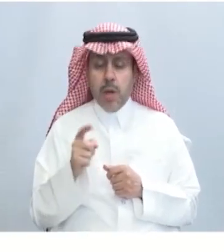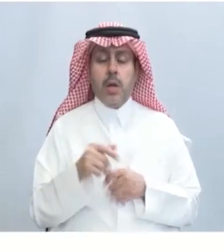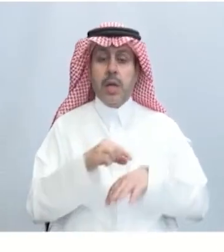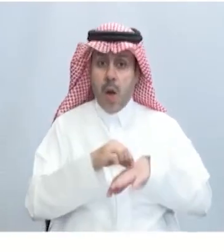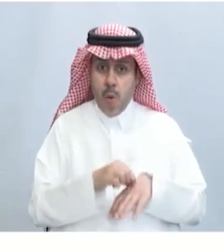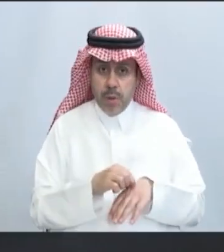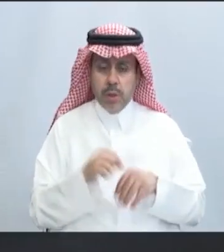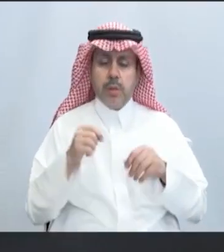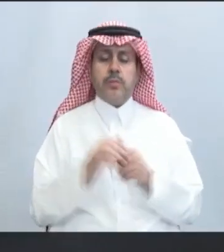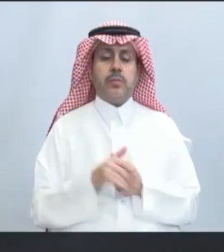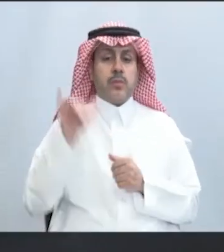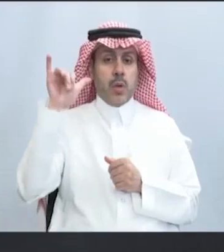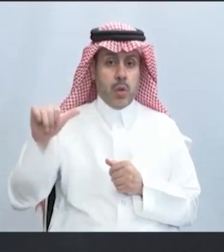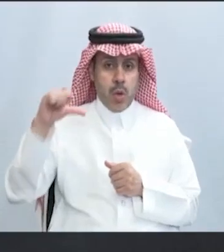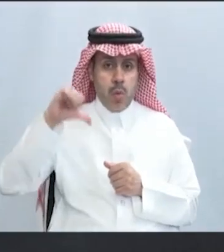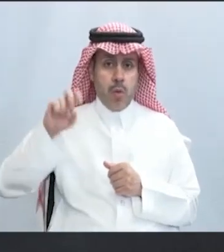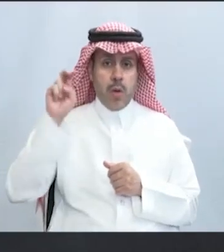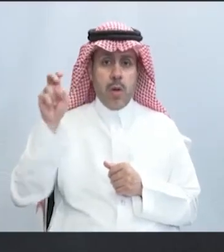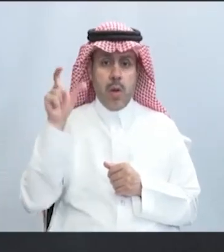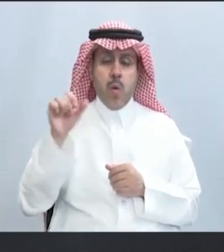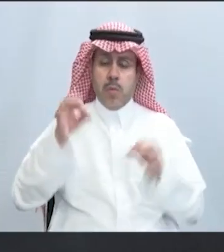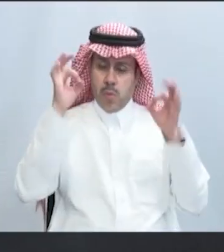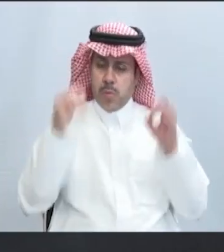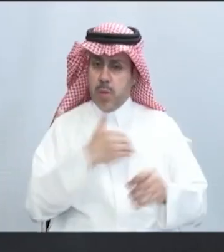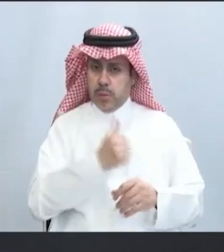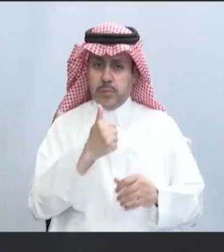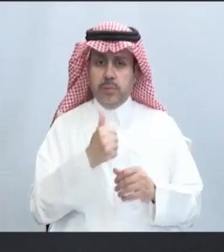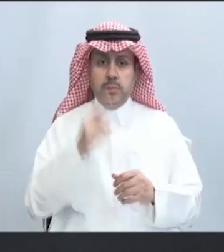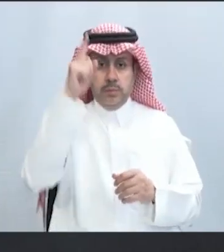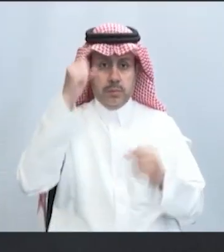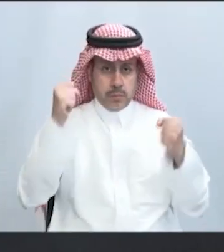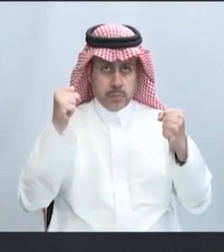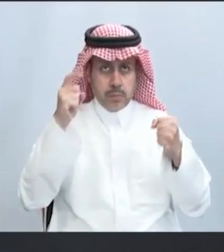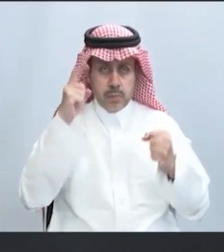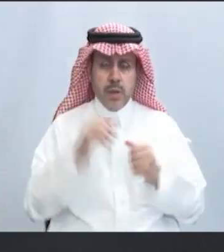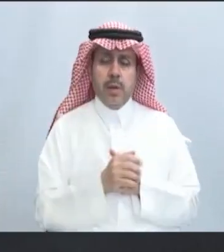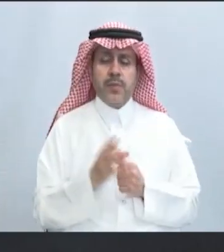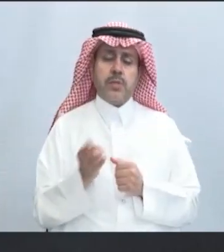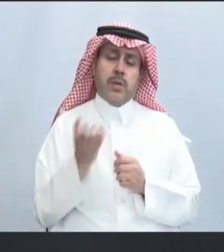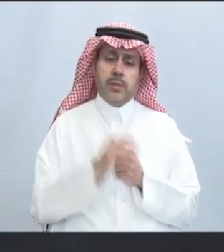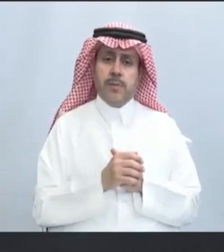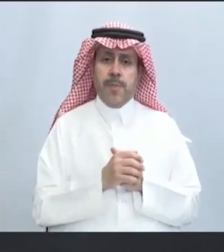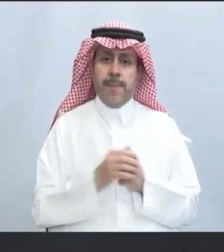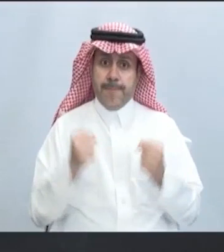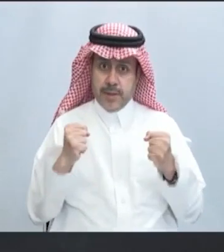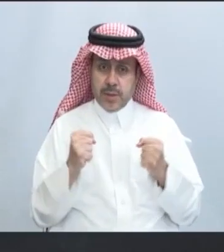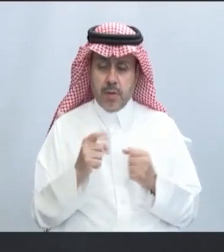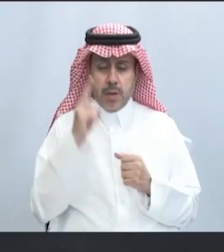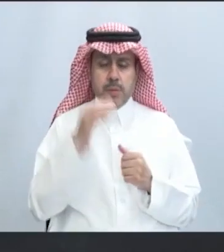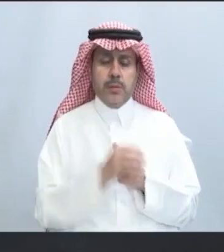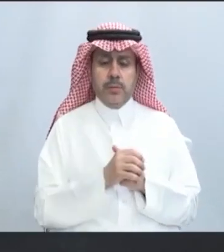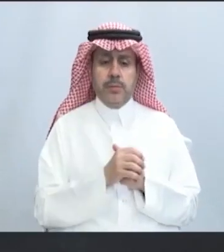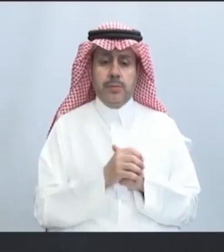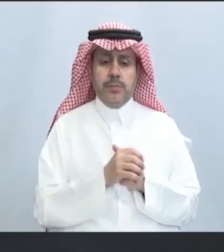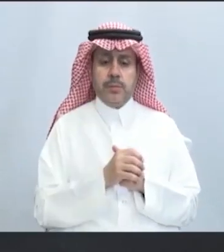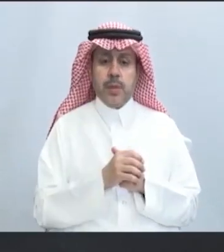حكم لقوم يوقنون عندهم يقين تام بقدرته سبحانه وتعالى واستطاعته لذلك وهذا